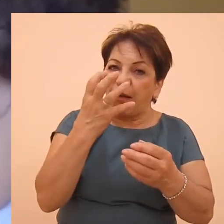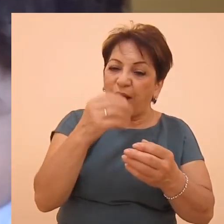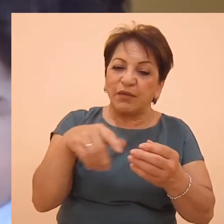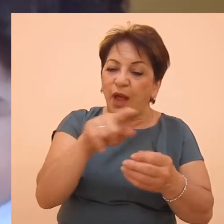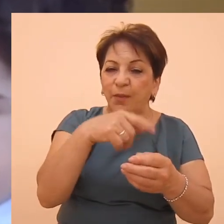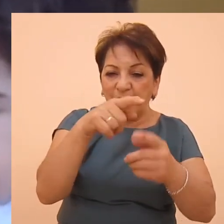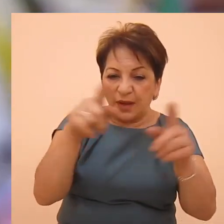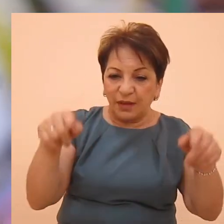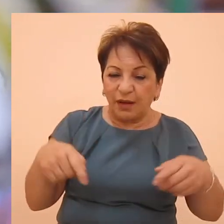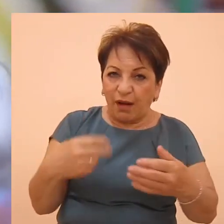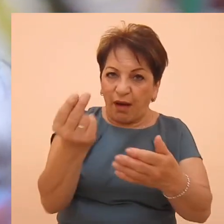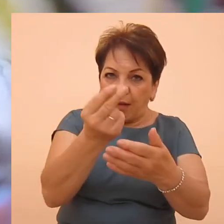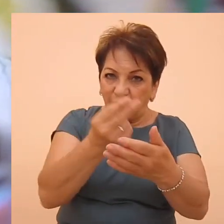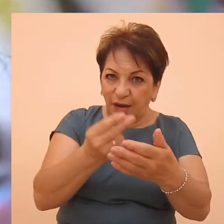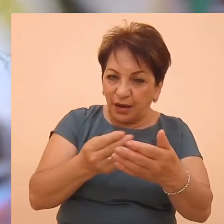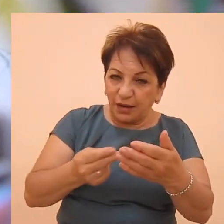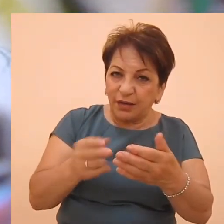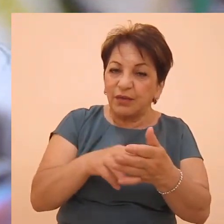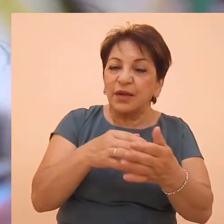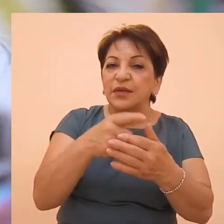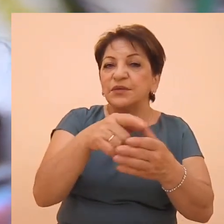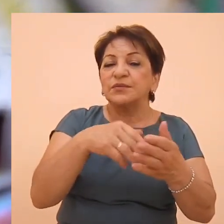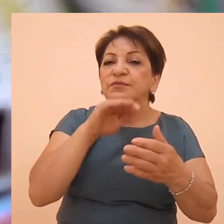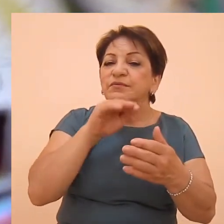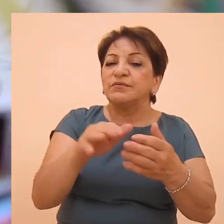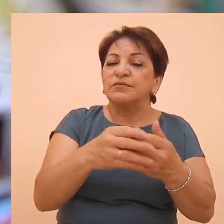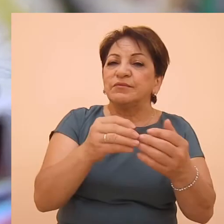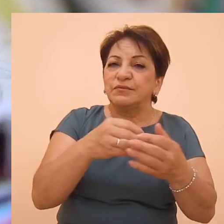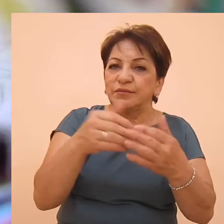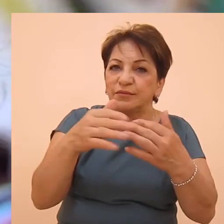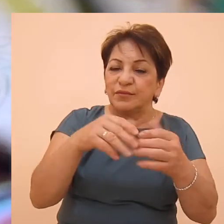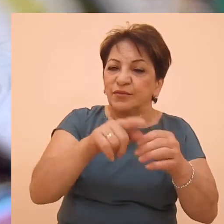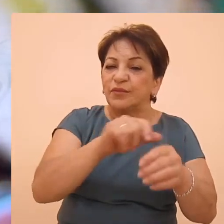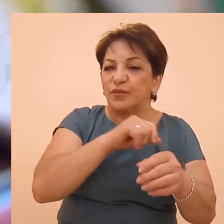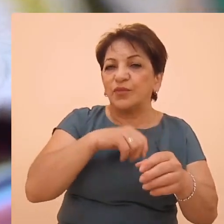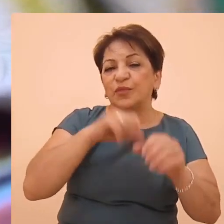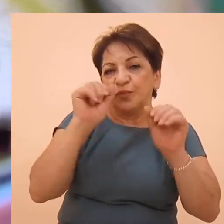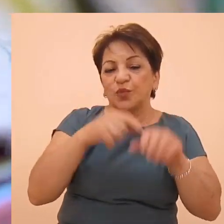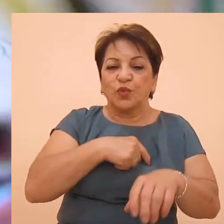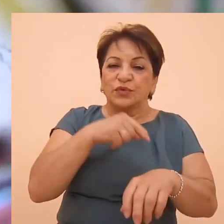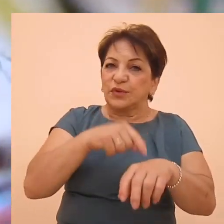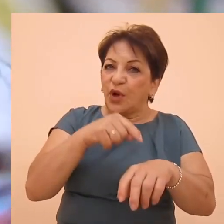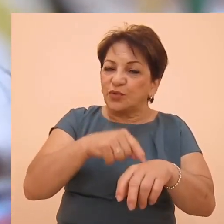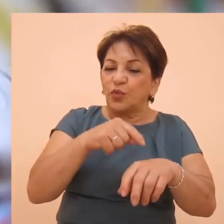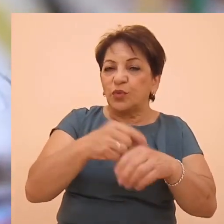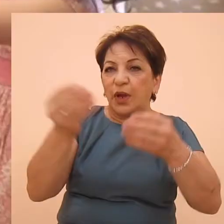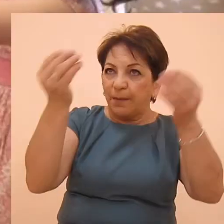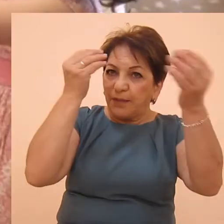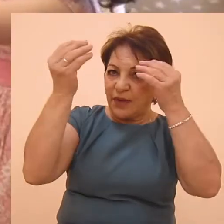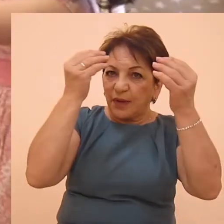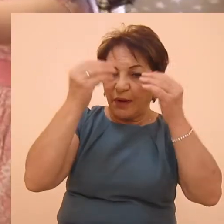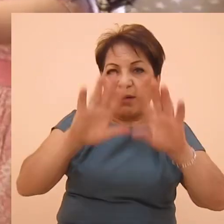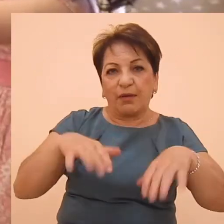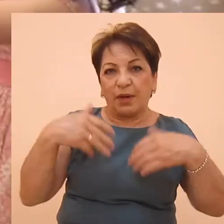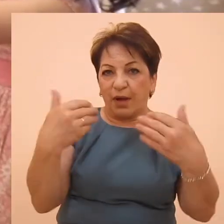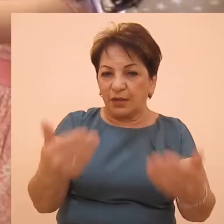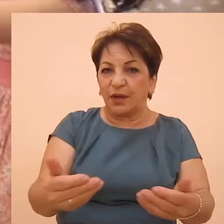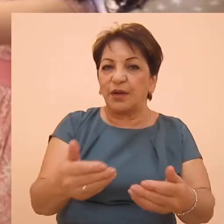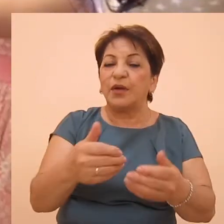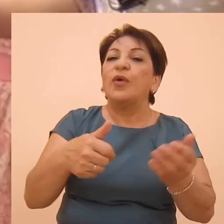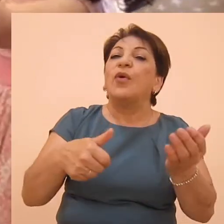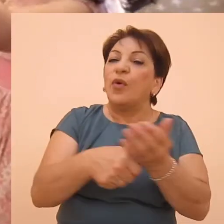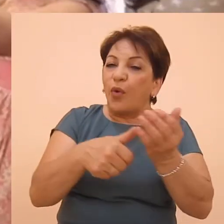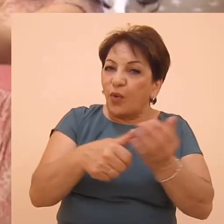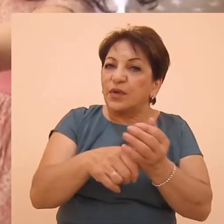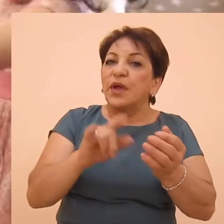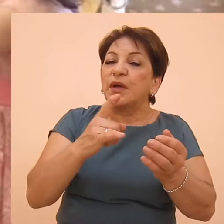Դա զարգացնում է երեխայի նուրբ շարժողական հմտությունները և թույլ տալիս արտահայտել զգացմունքներն ու մտքերը։ Խրախուսեք